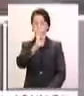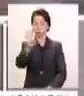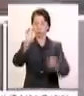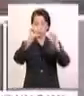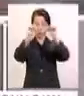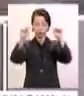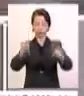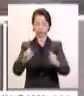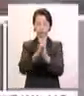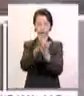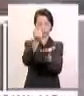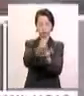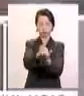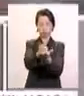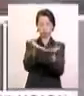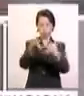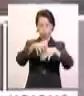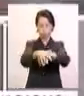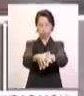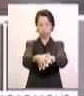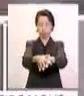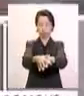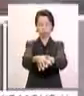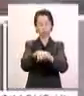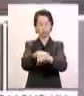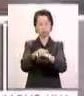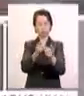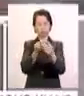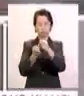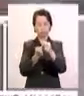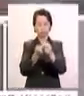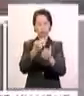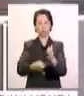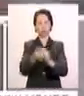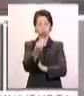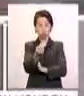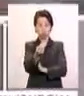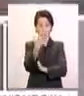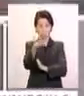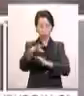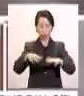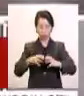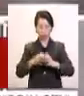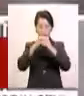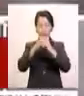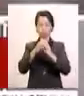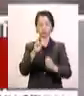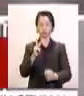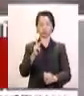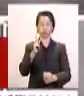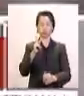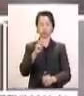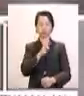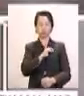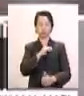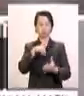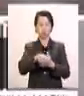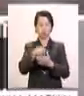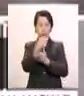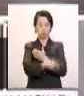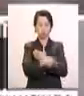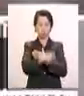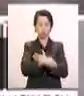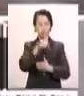sistem imigresen bersepadu yang lebih berintegrasi dan berkos rendah akan dibangunkan Kementerian Dalam Negeri. Menterinya Tan Sri